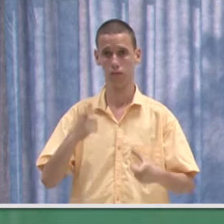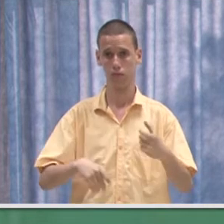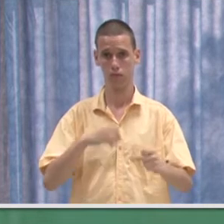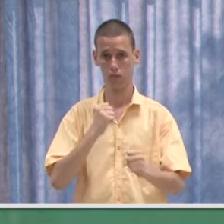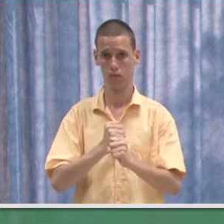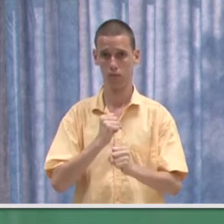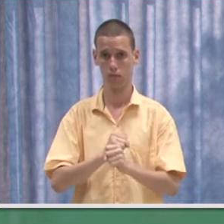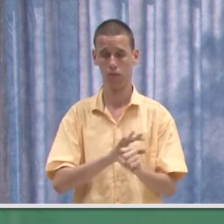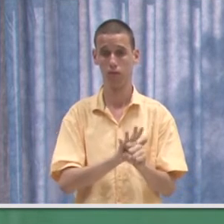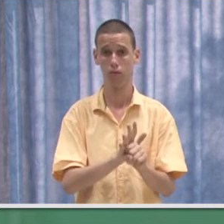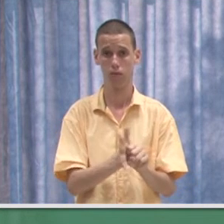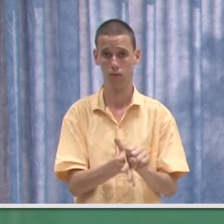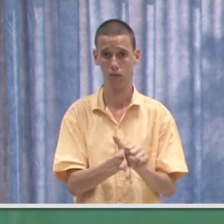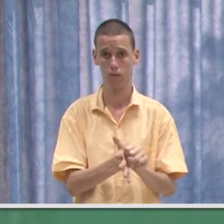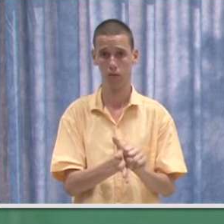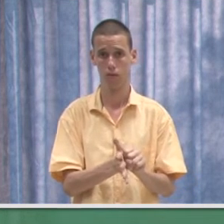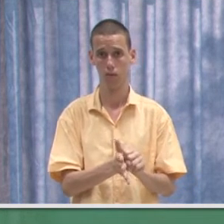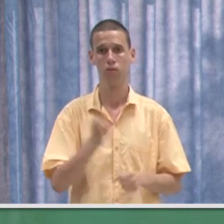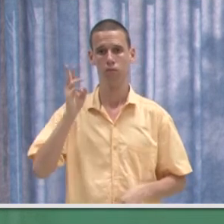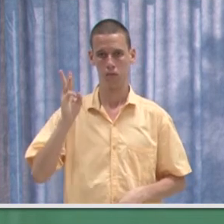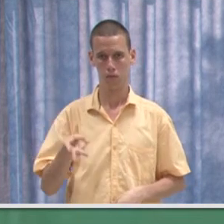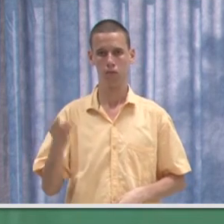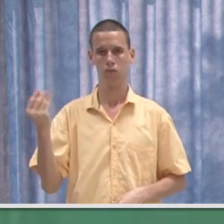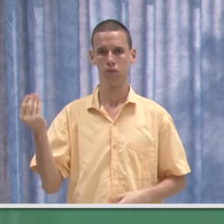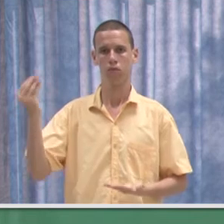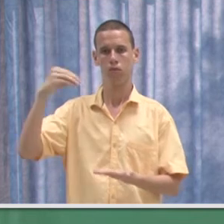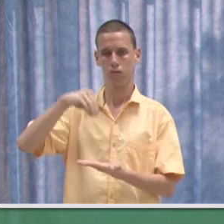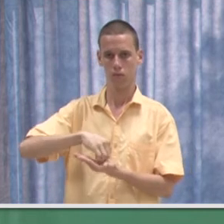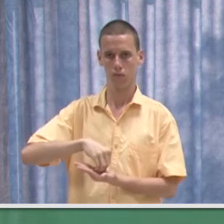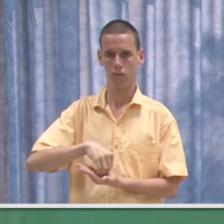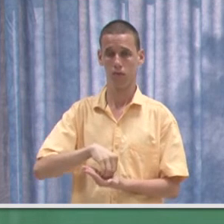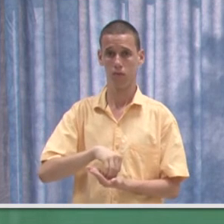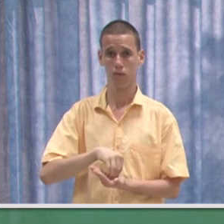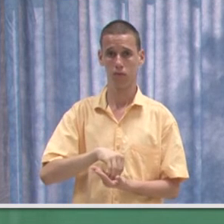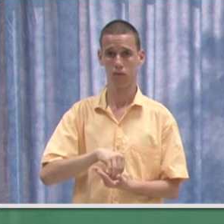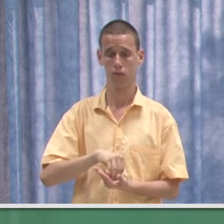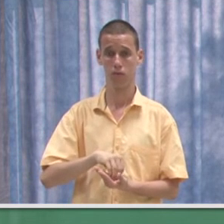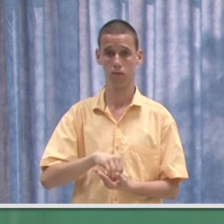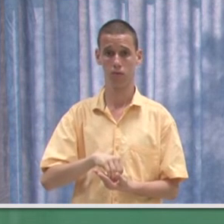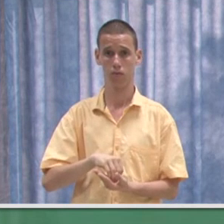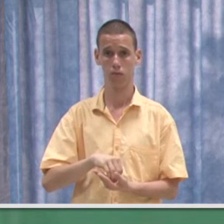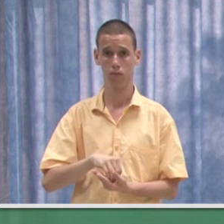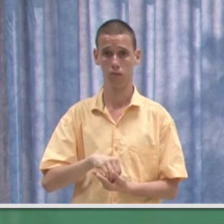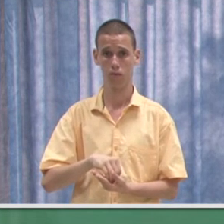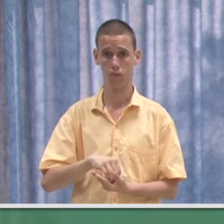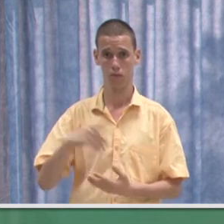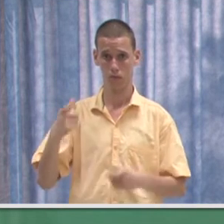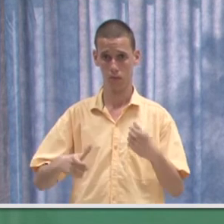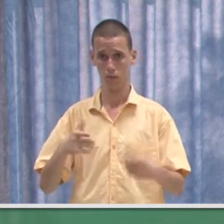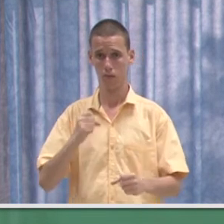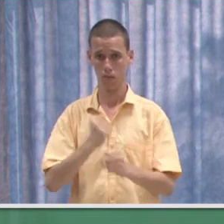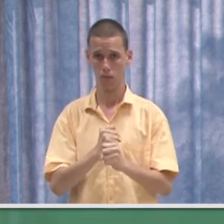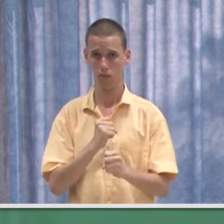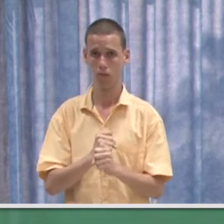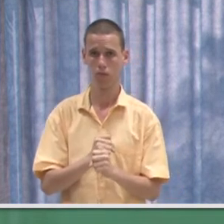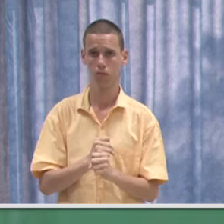il a désigné pour une allowance. Et ça, il fait HR, département HR, c'est assisé, c'est classifié dans différents